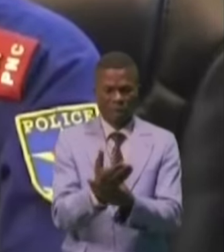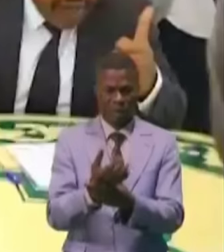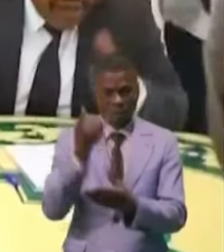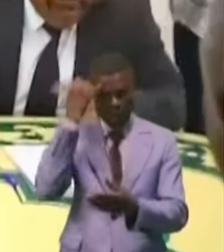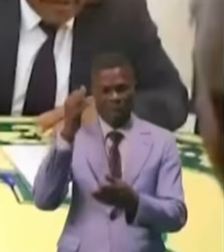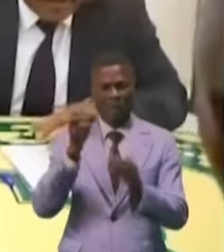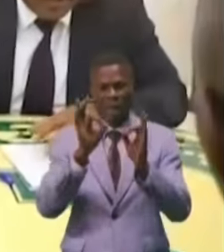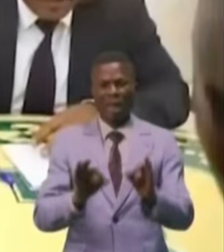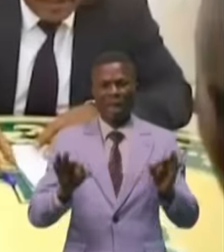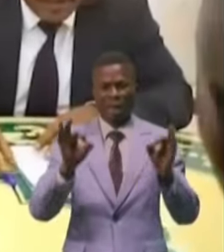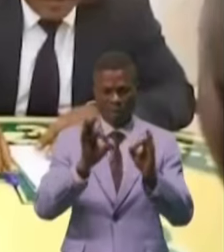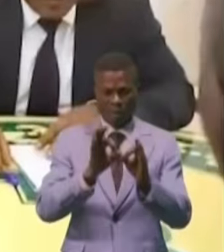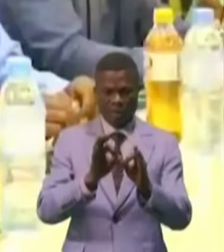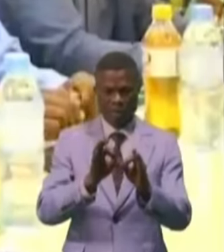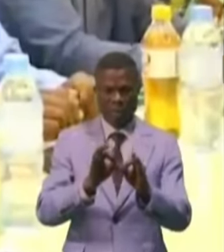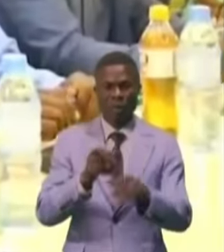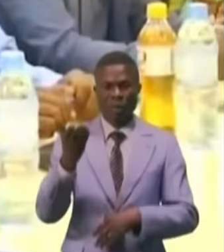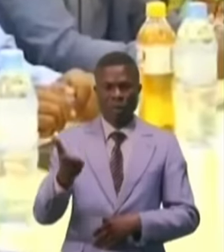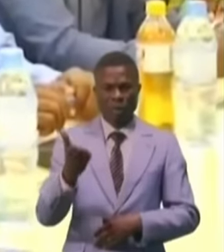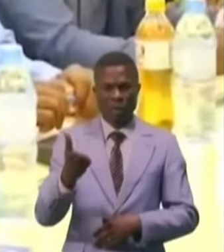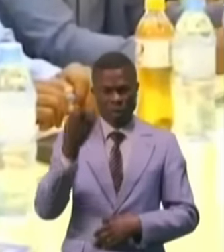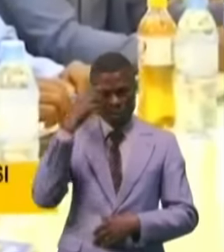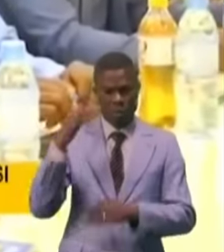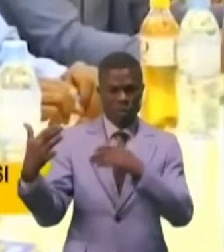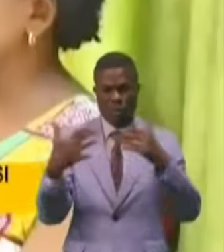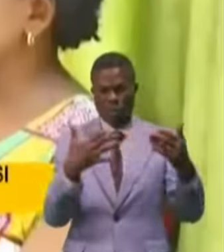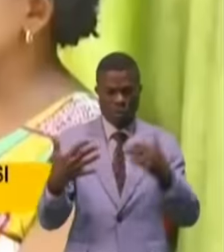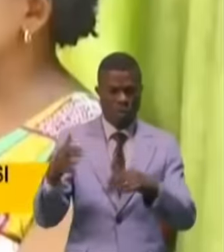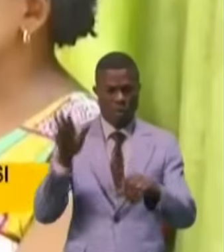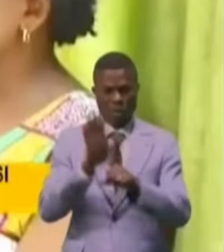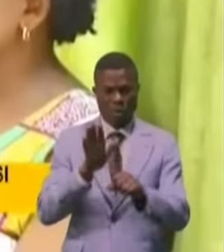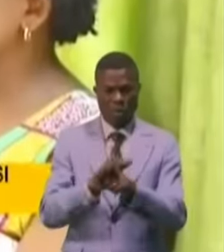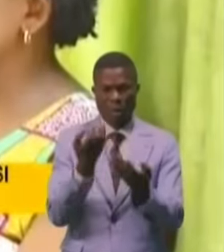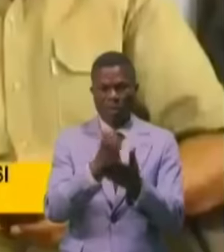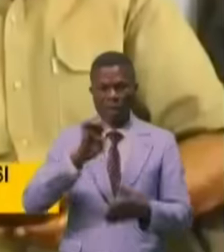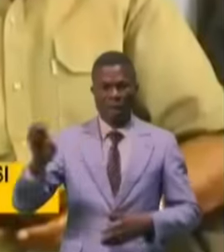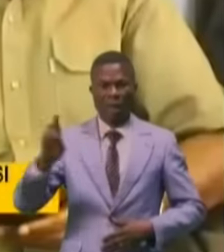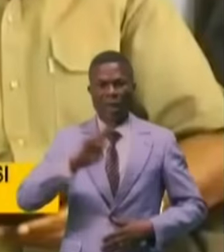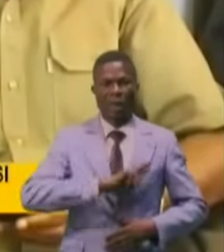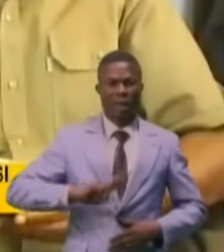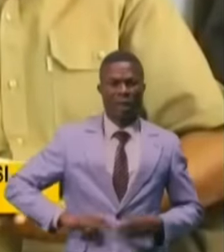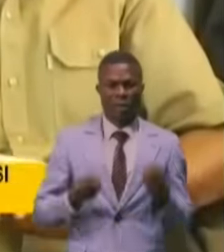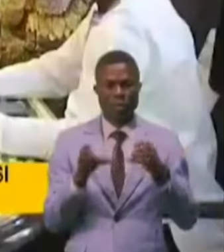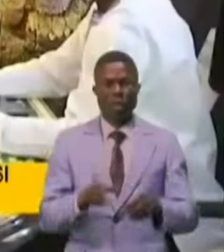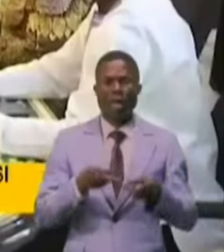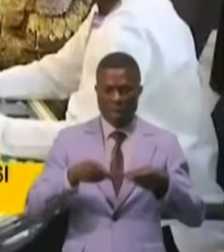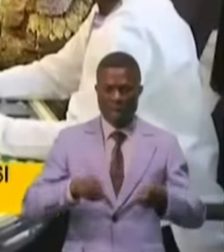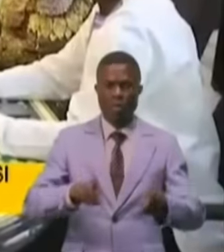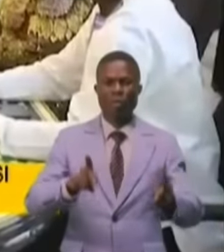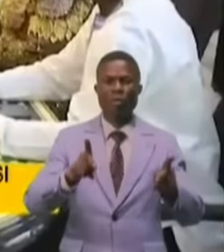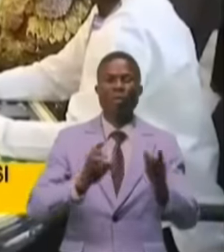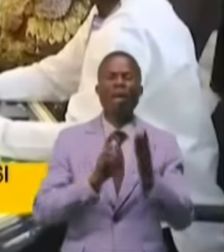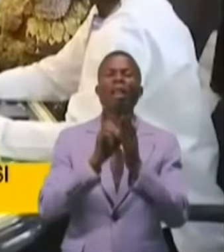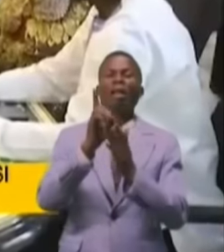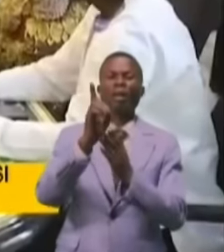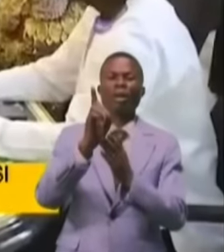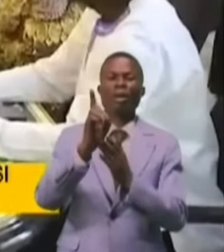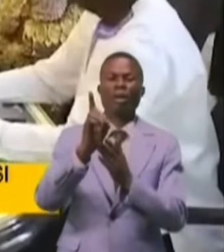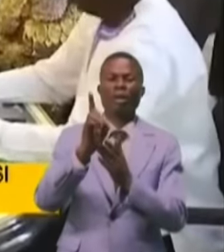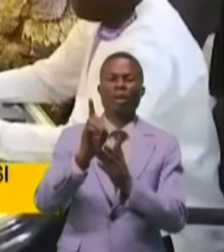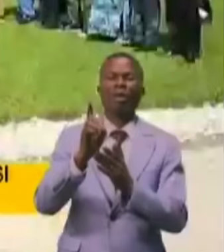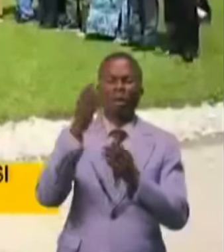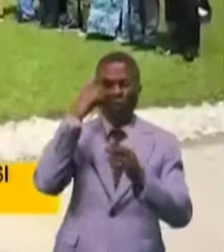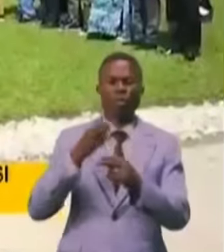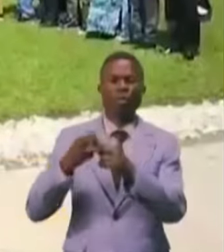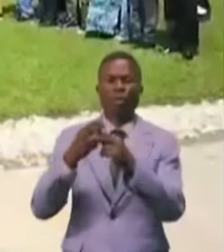particuliers d'état de siège ou des guerres d'occupation dans l'est de la RDC permet tout de même le développement couplé à la